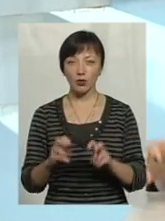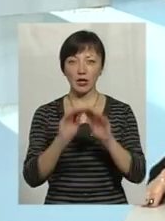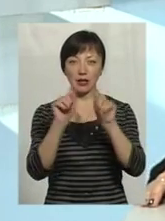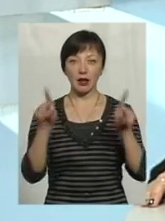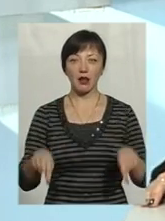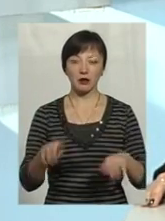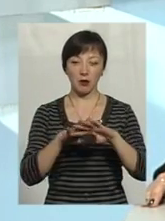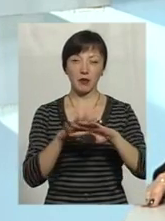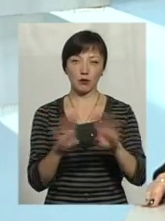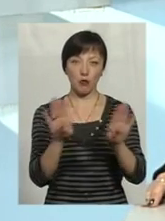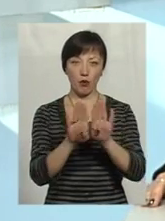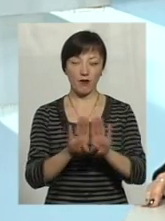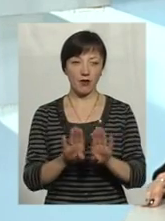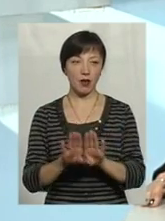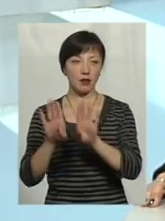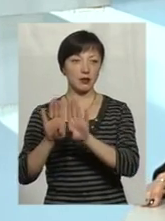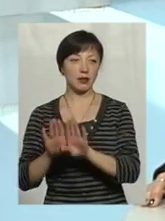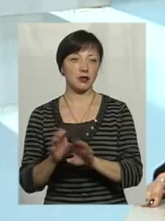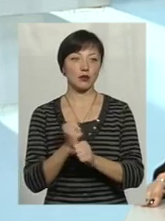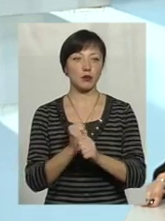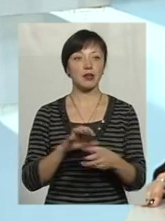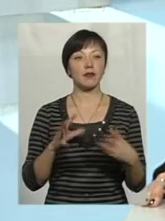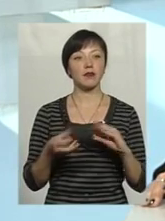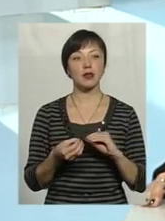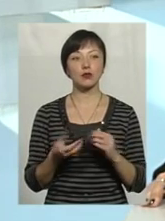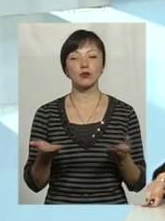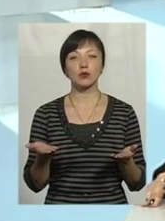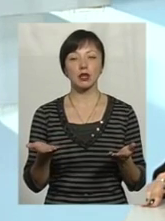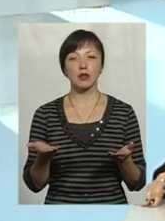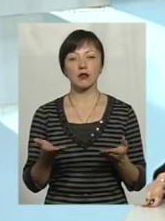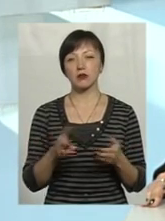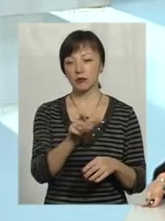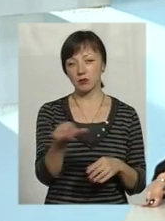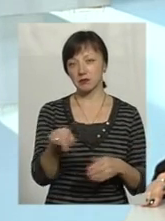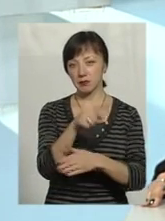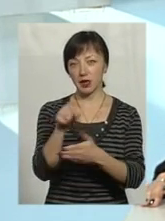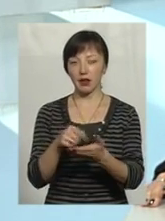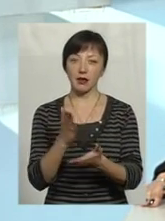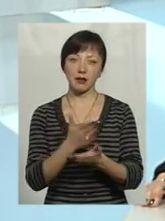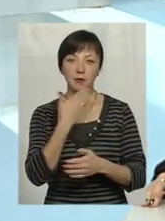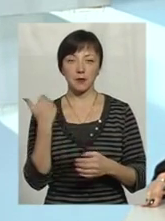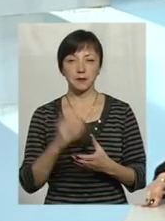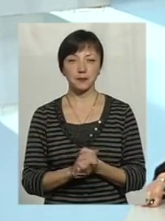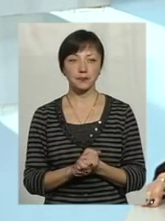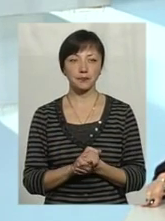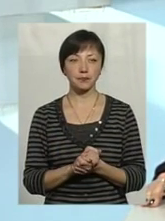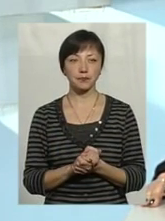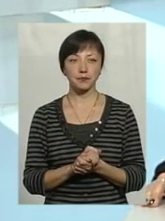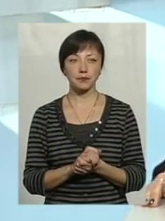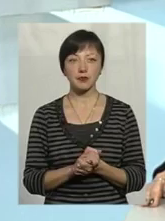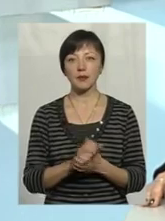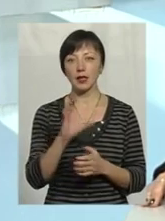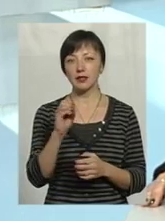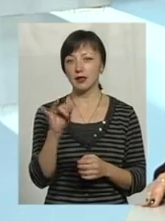велику таблицю, і порівняти. І вже зробити висновки, до яких посадовців ми ставимо питання. Звичайно, тут пан